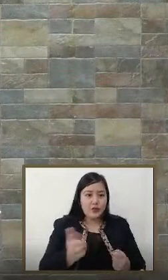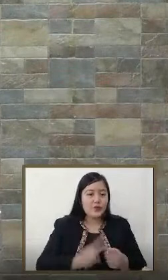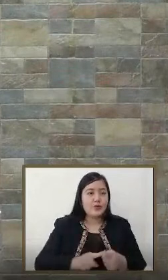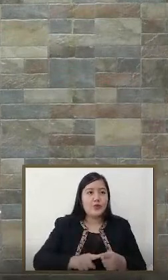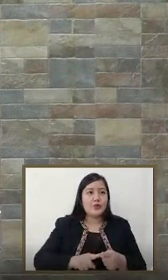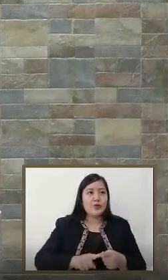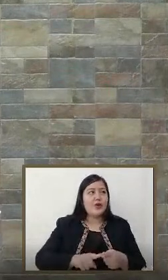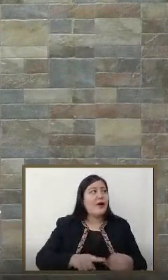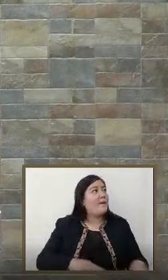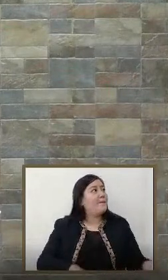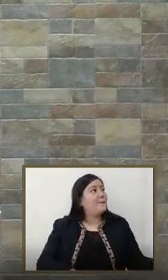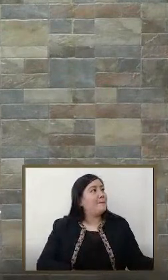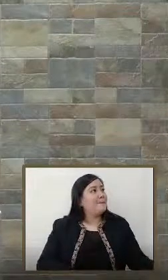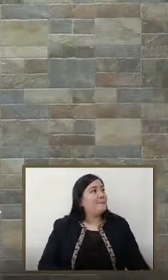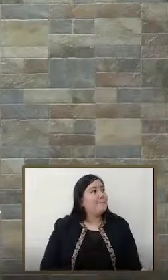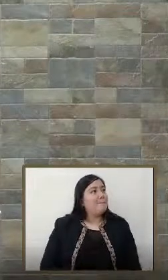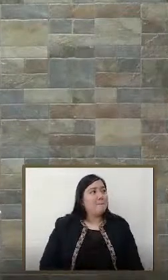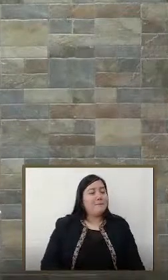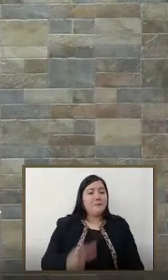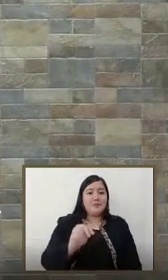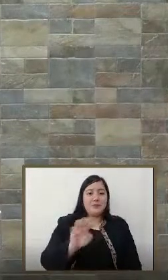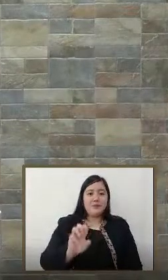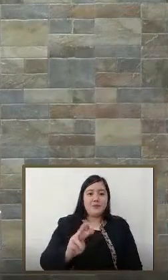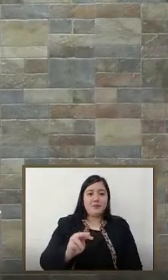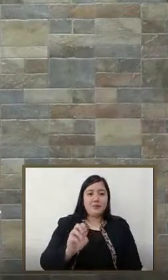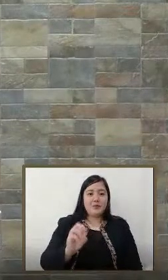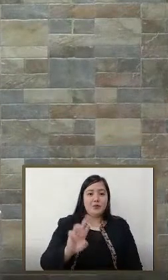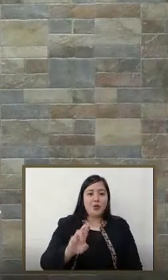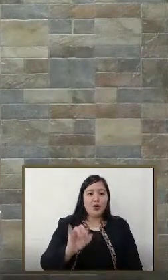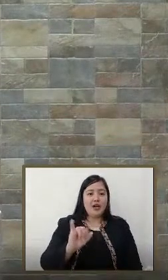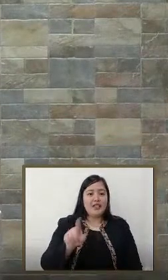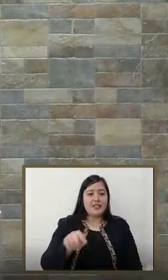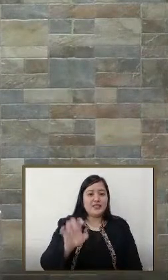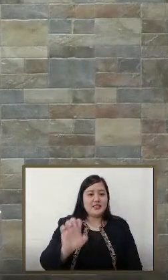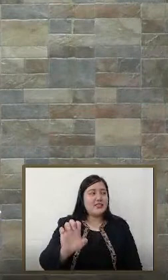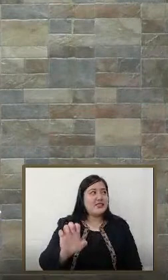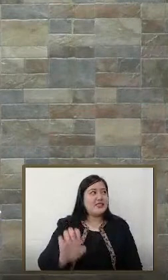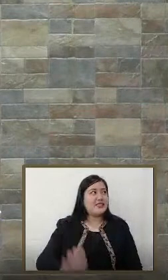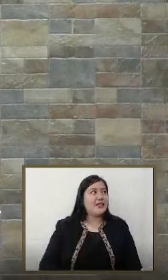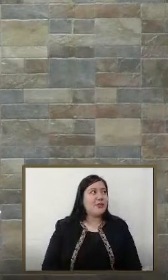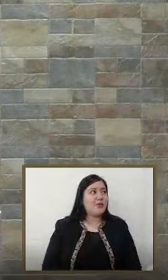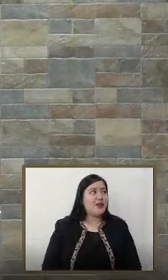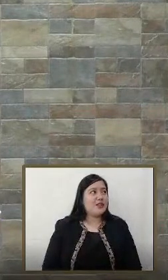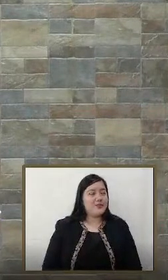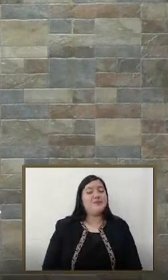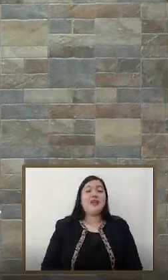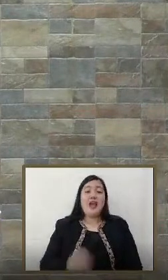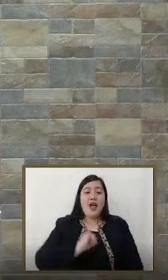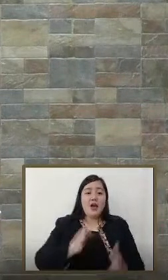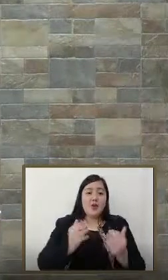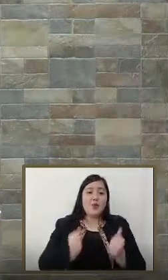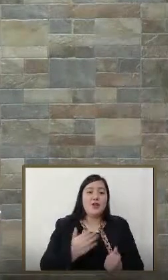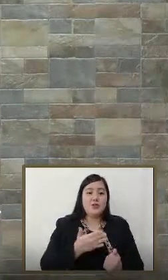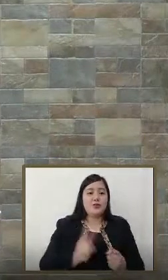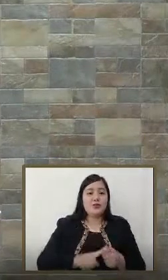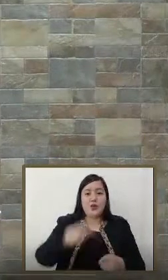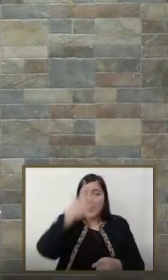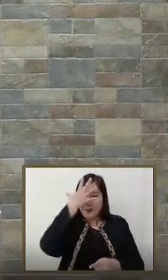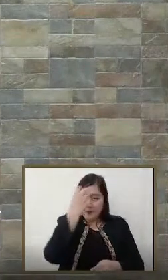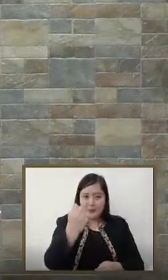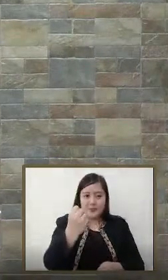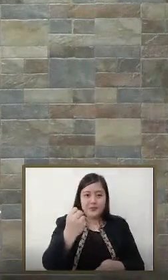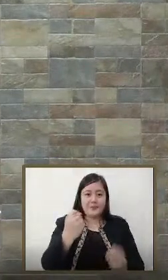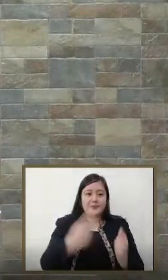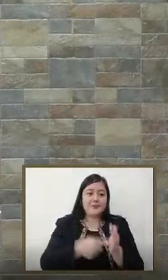17. Wag lamang yung sinabi ni Solomon na wisdom is the principal thing, therefore get wisdom. Now, why do you get